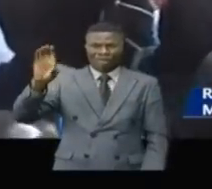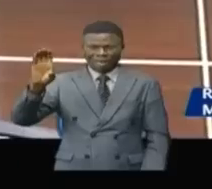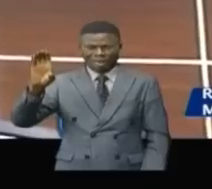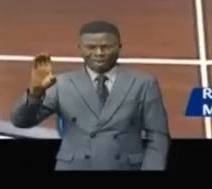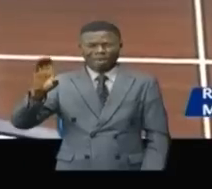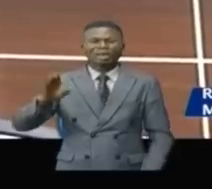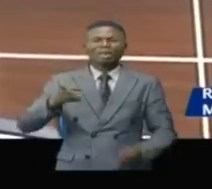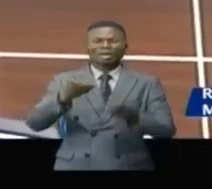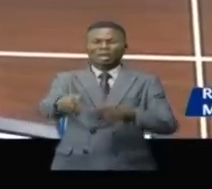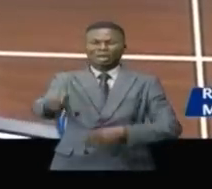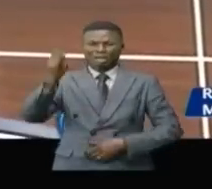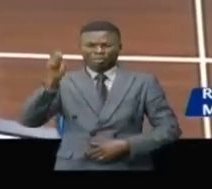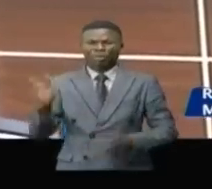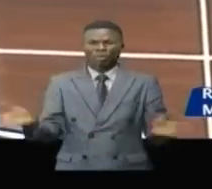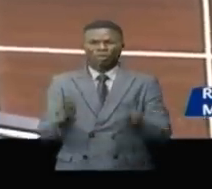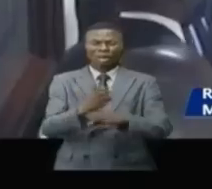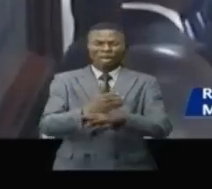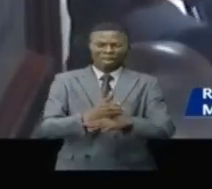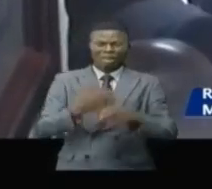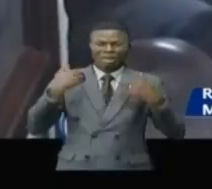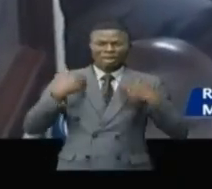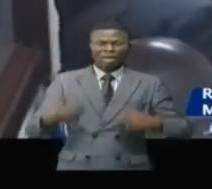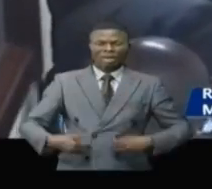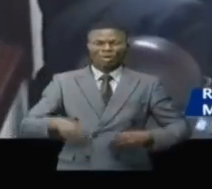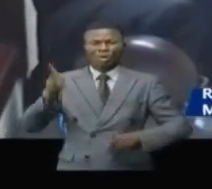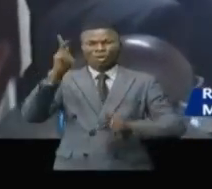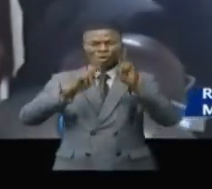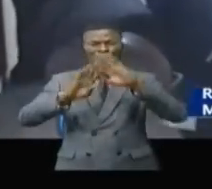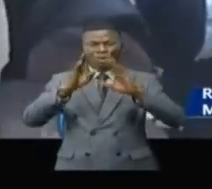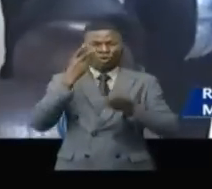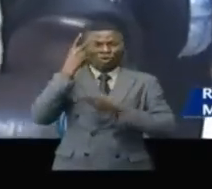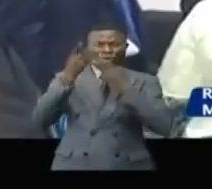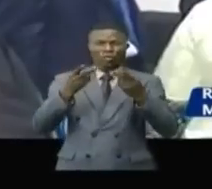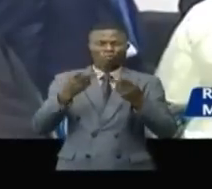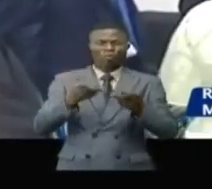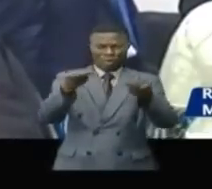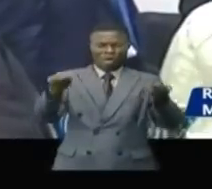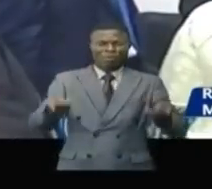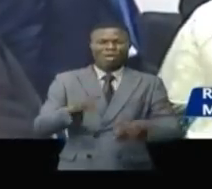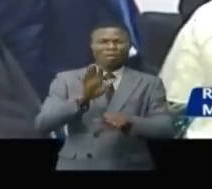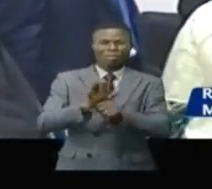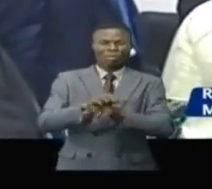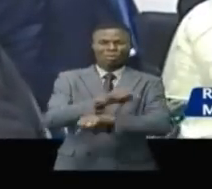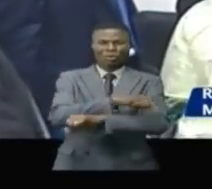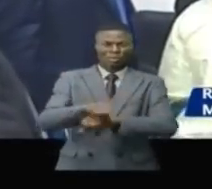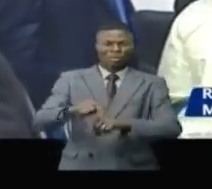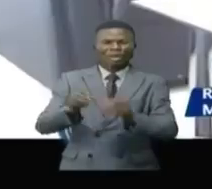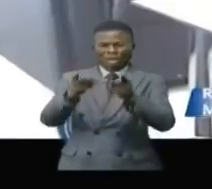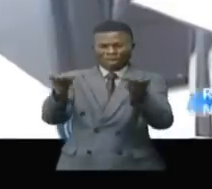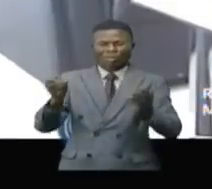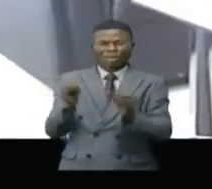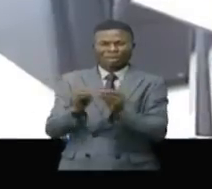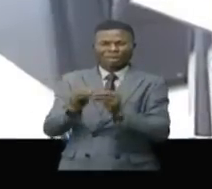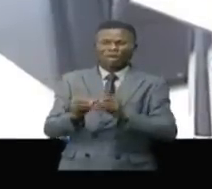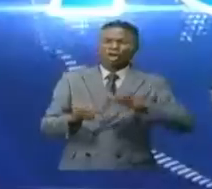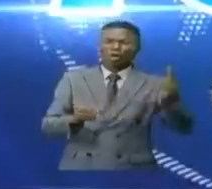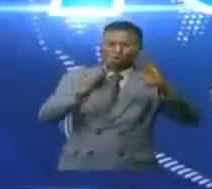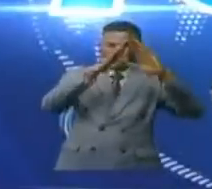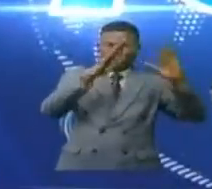du Pêche et Élevage et à la Santé publique ont visité les différents bureaux, la salle des réunions et autres